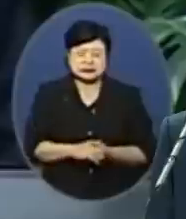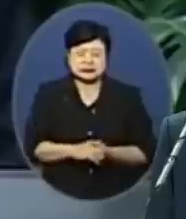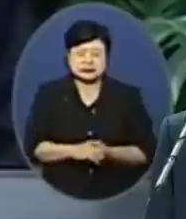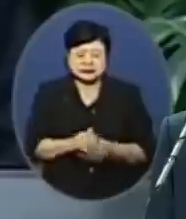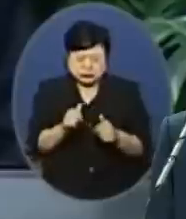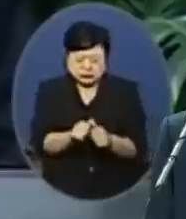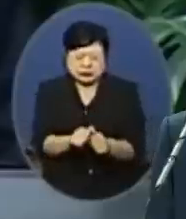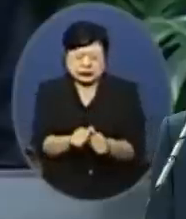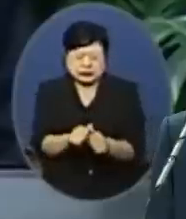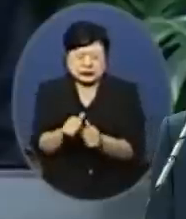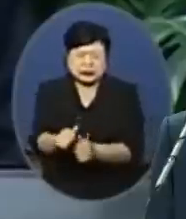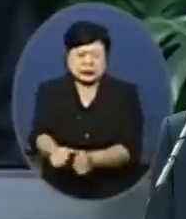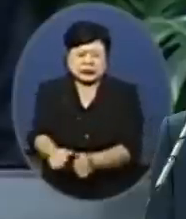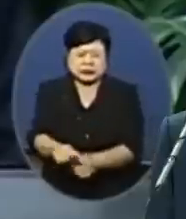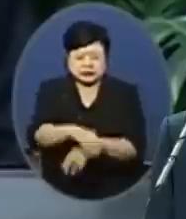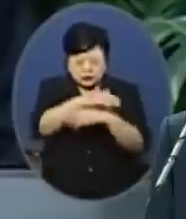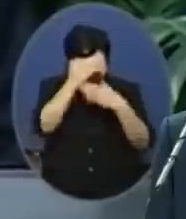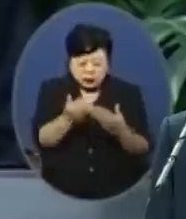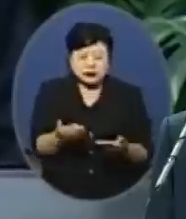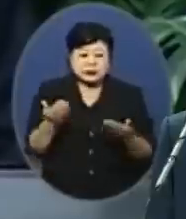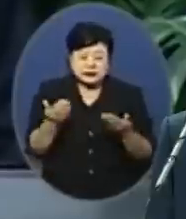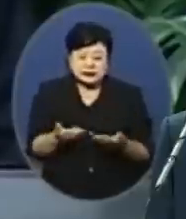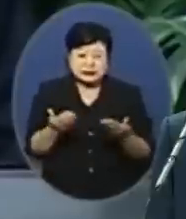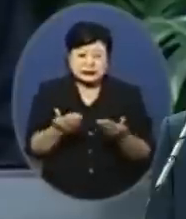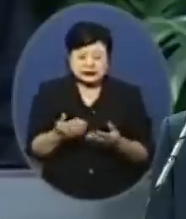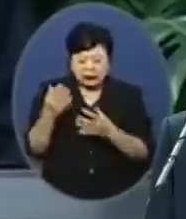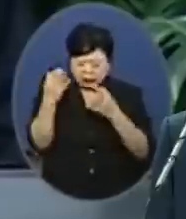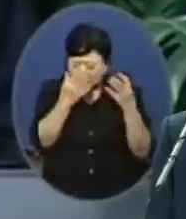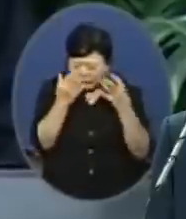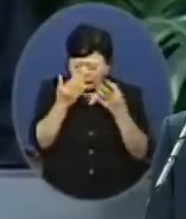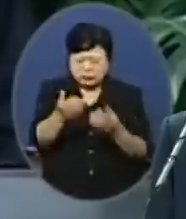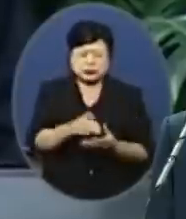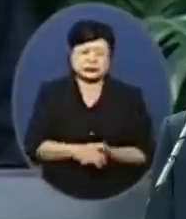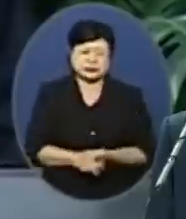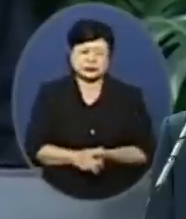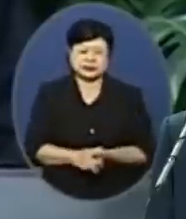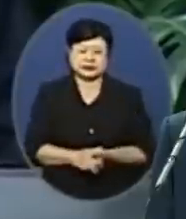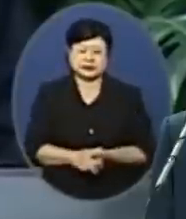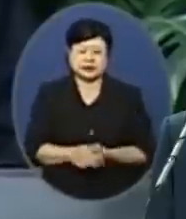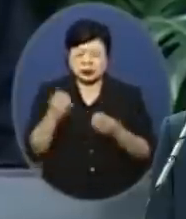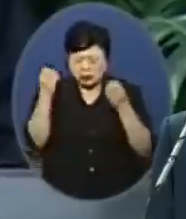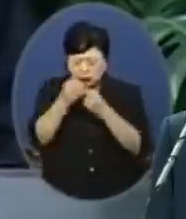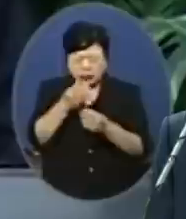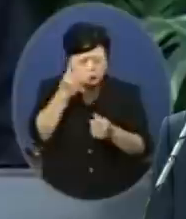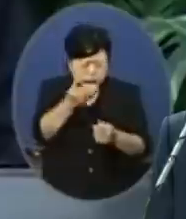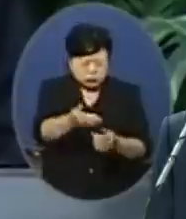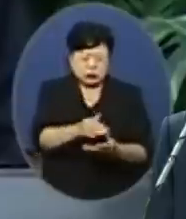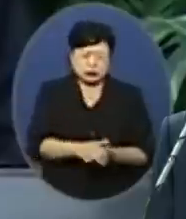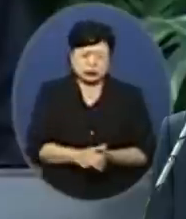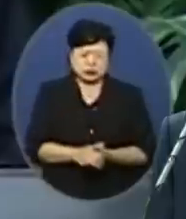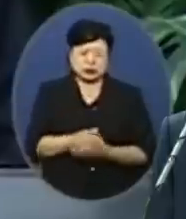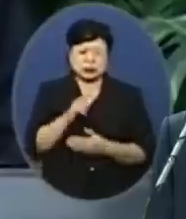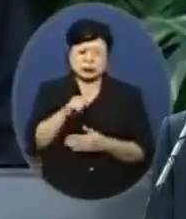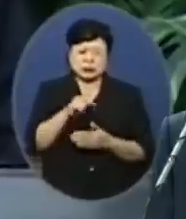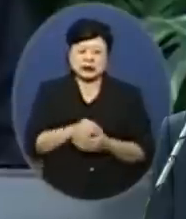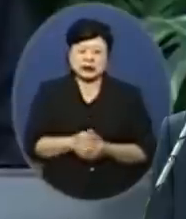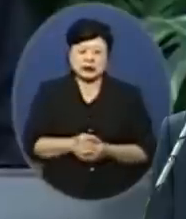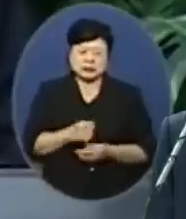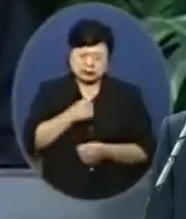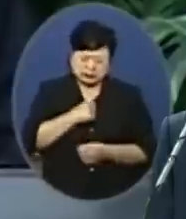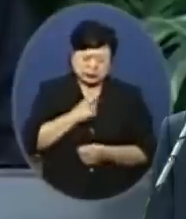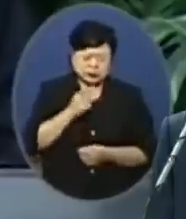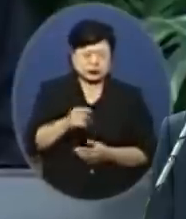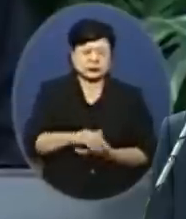붙어 다니면서 모든 일을 어지럽게 만드는 것입니다. 오해를 하게 하고 마음이 착잡하게